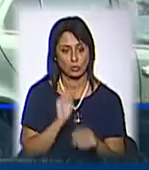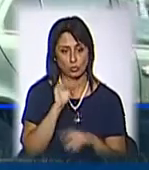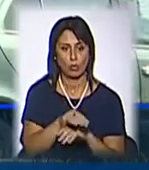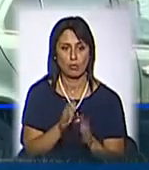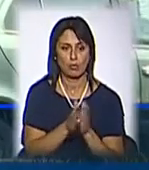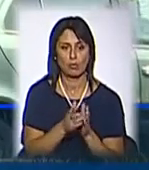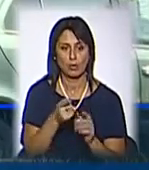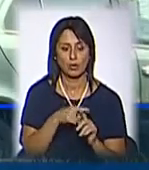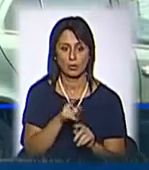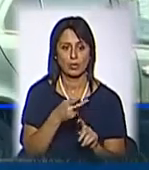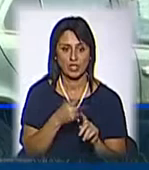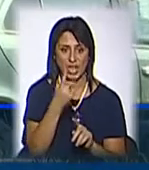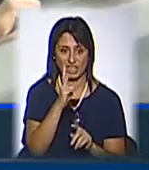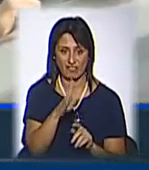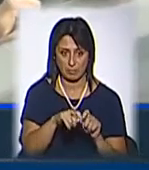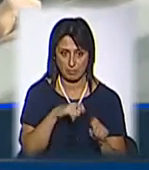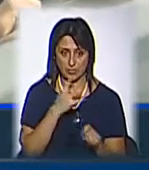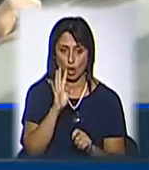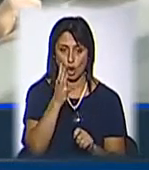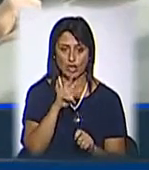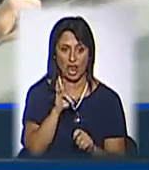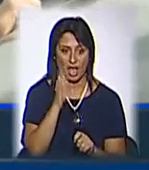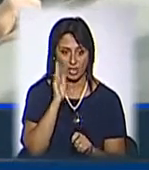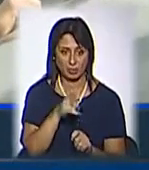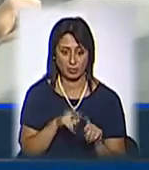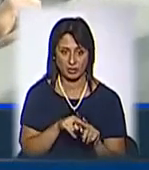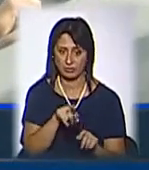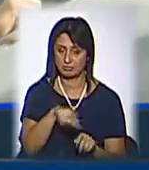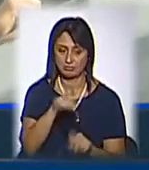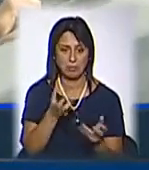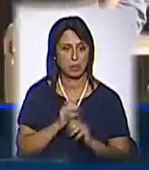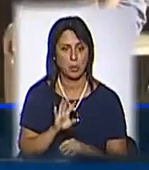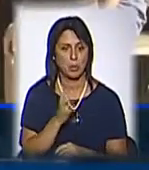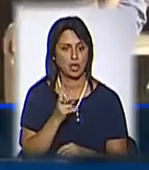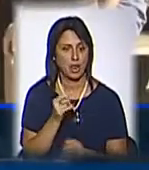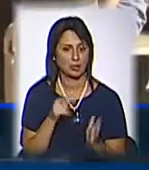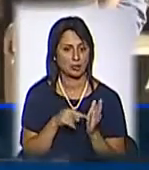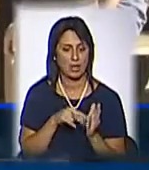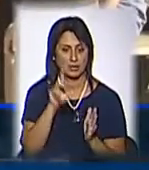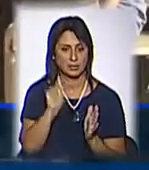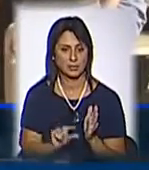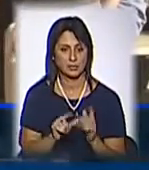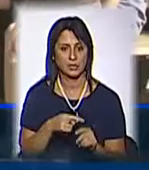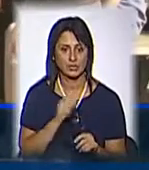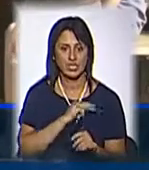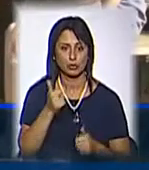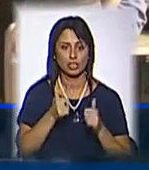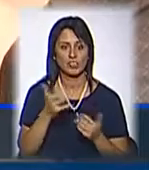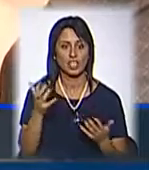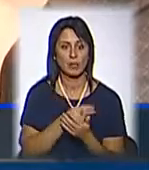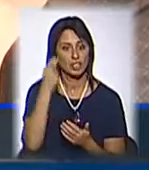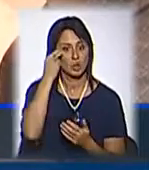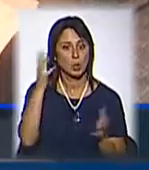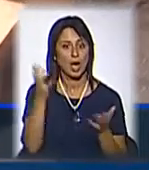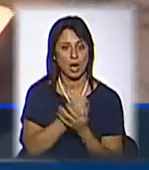გაზრდას მოითხოვს. მათ 1 კვადრატულ მეტრზე 4 ლარს აძლევენ, რაც ადგილობრივებისთვის მიუღებლად დაბალი ფასია. სამუშაოებს ტენდერში გამარჯვებული